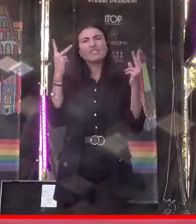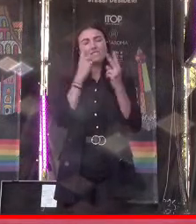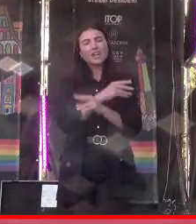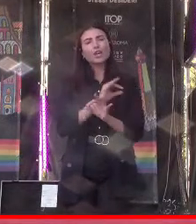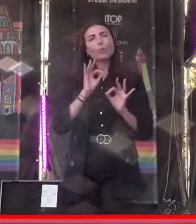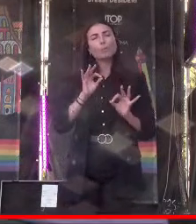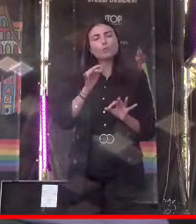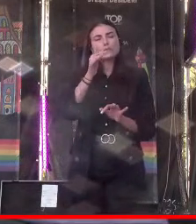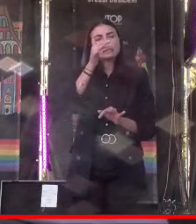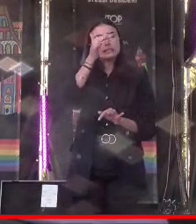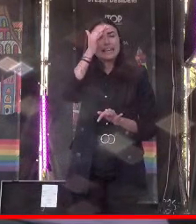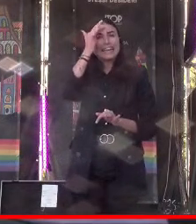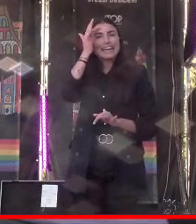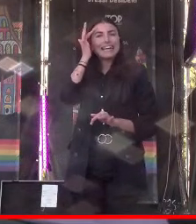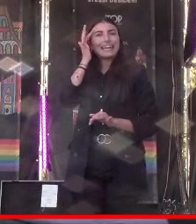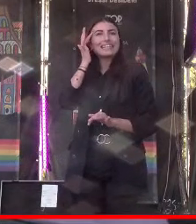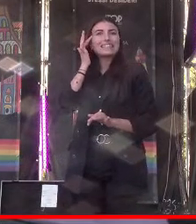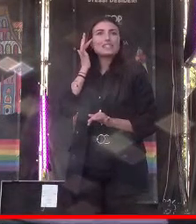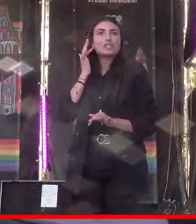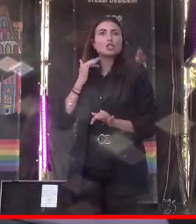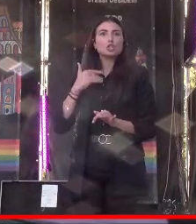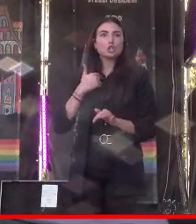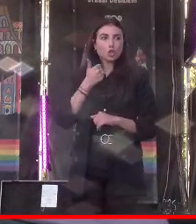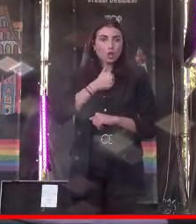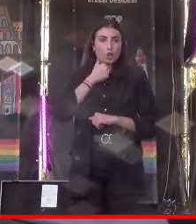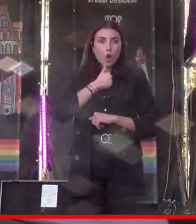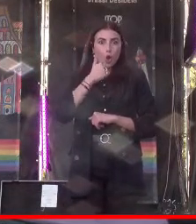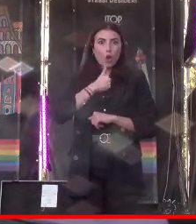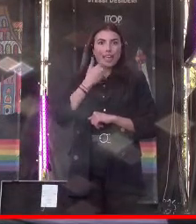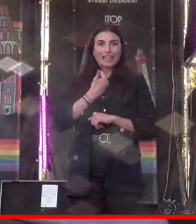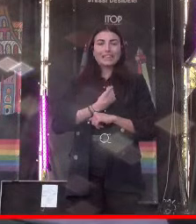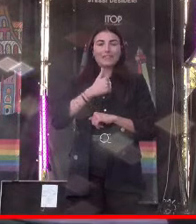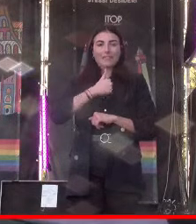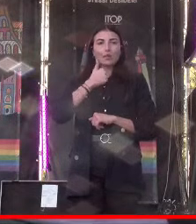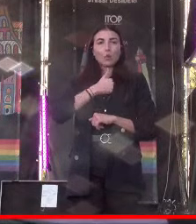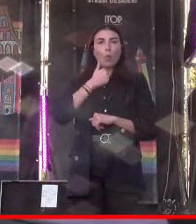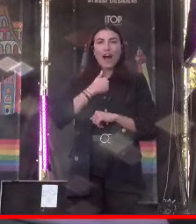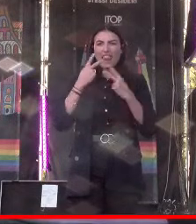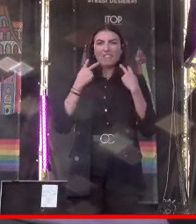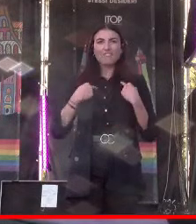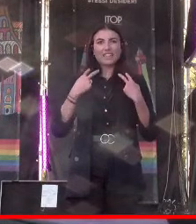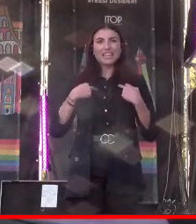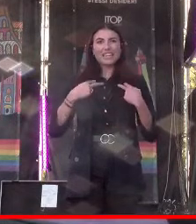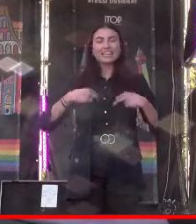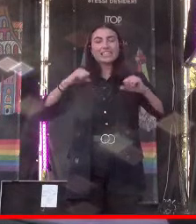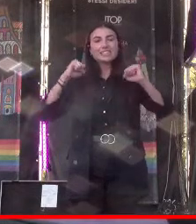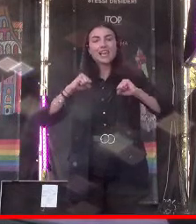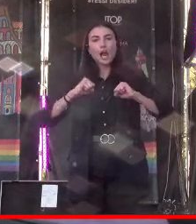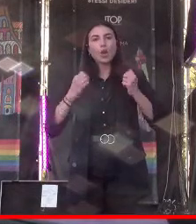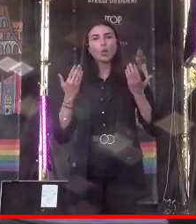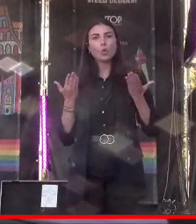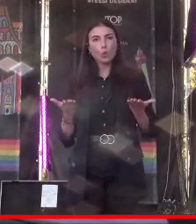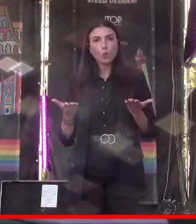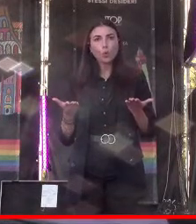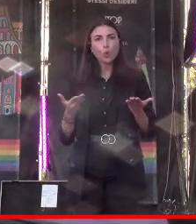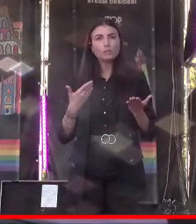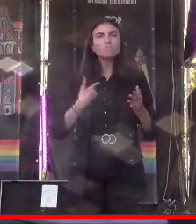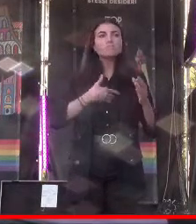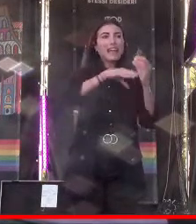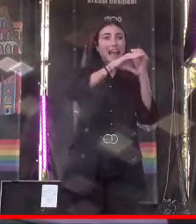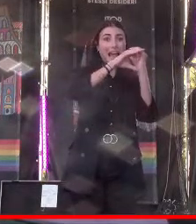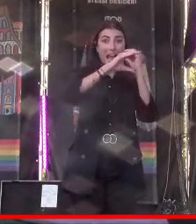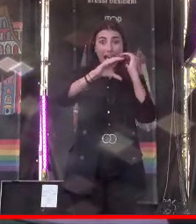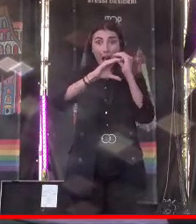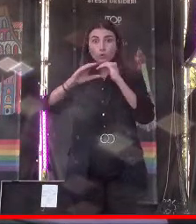rischio la propria incolumità e a volte la propria vita. E non prendere un autobus del